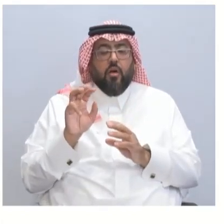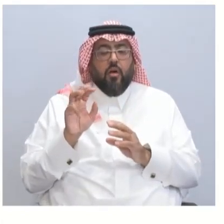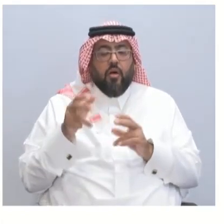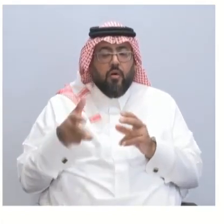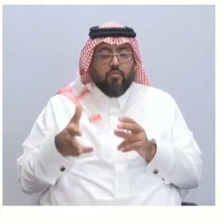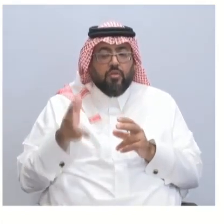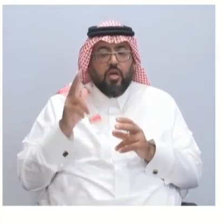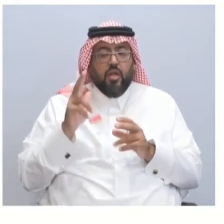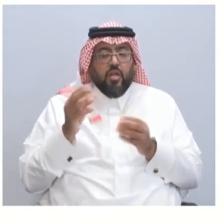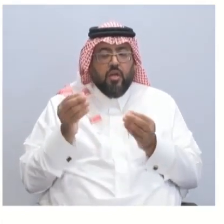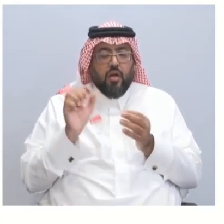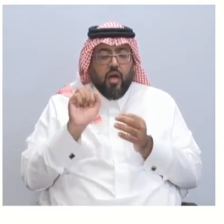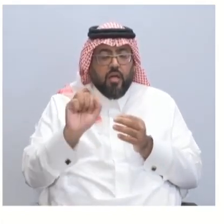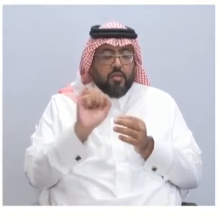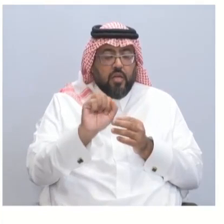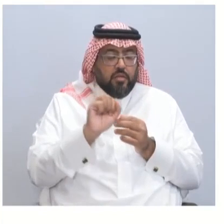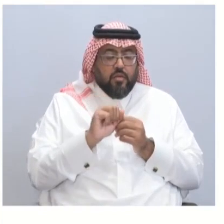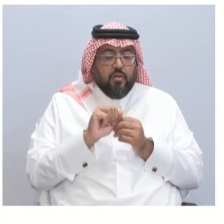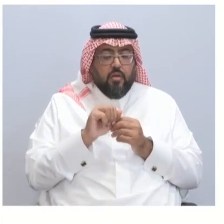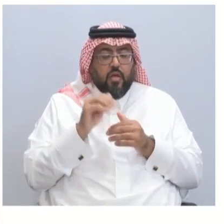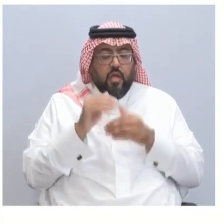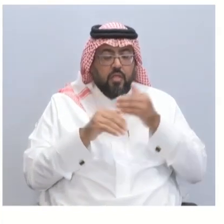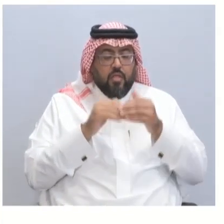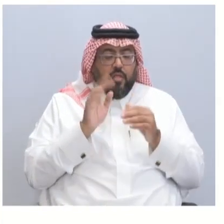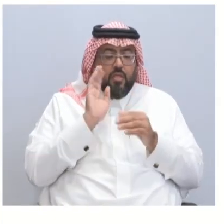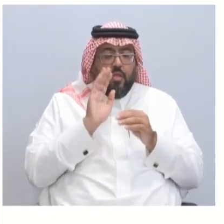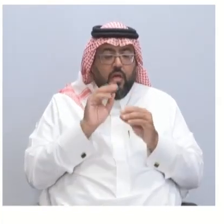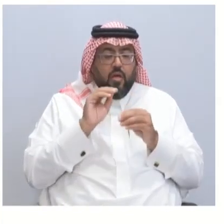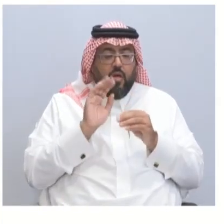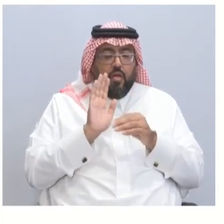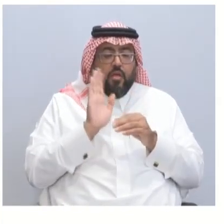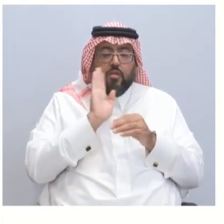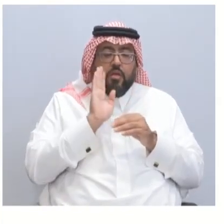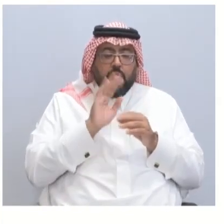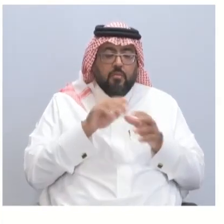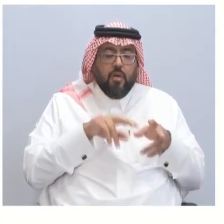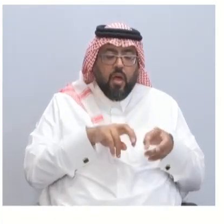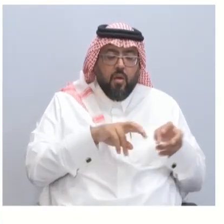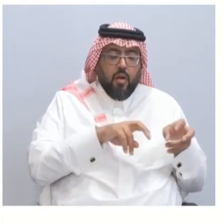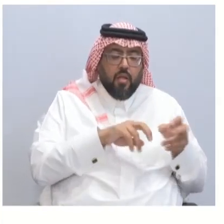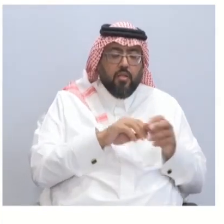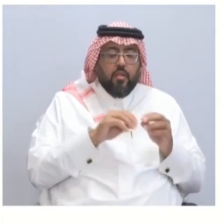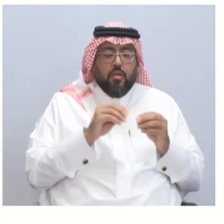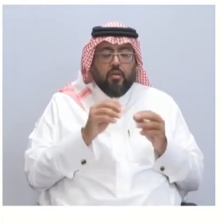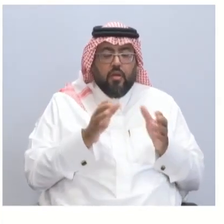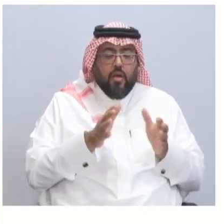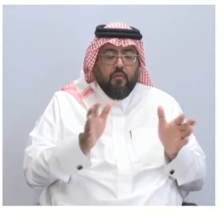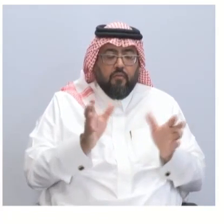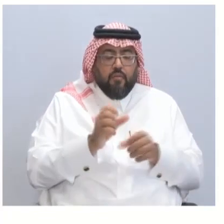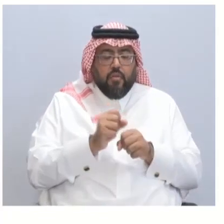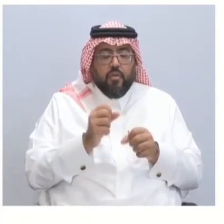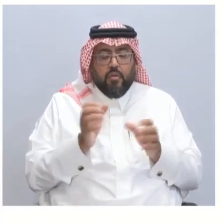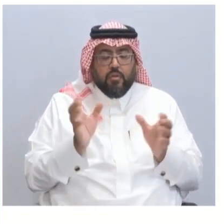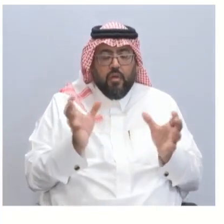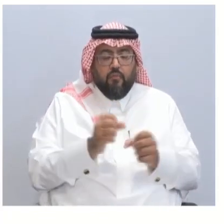الدعم للمشروعات المتخصصه في تربيه الحيوانات والدواجن ثلاثه من